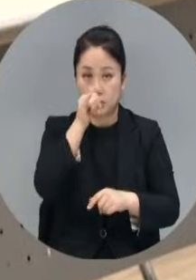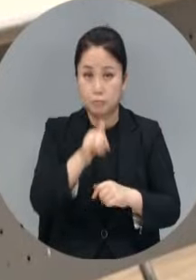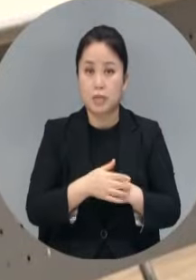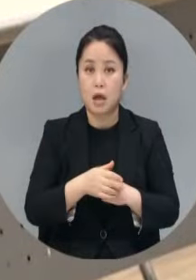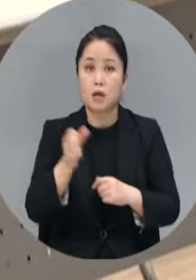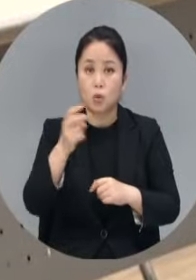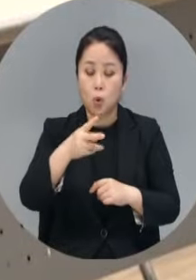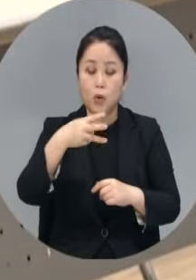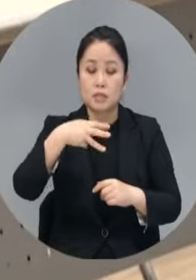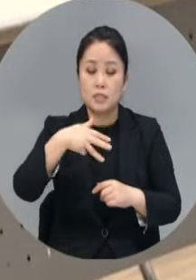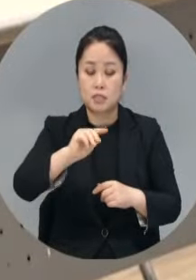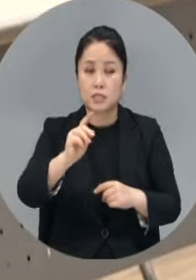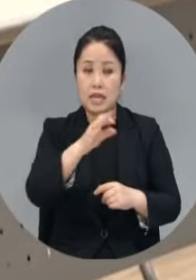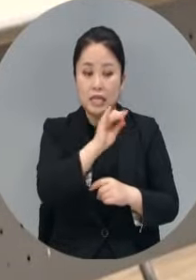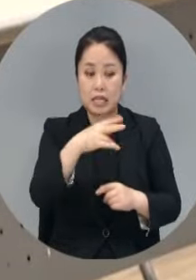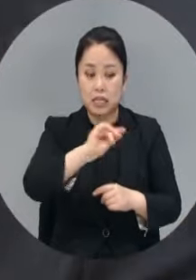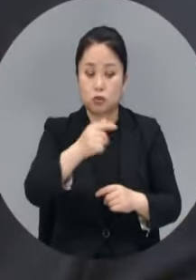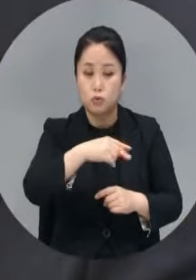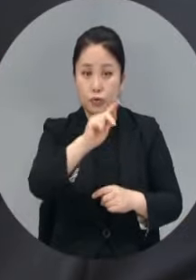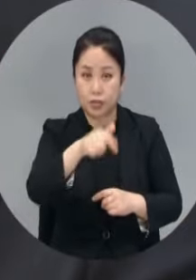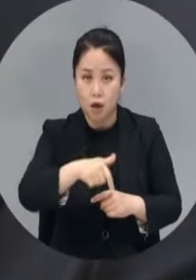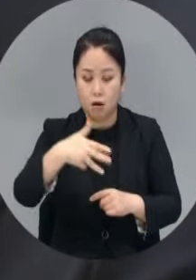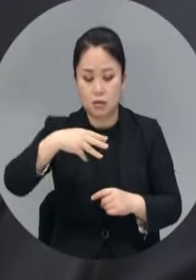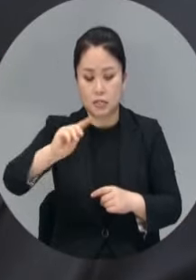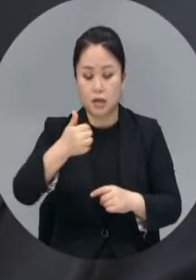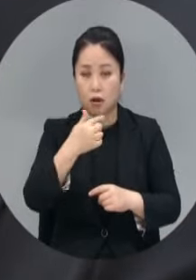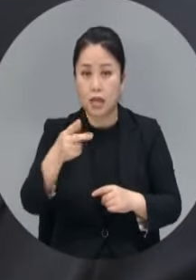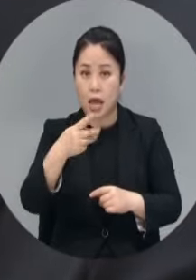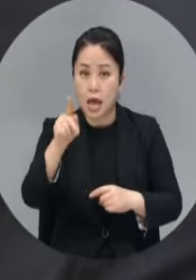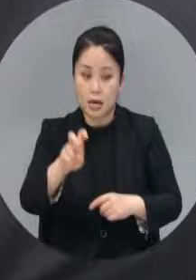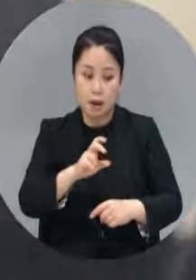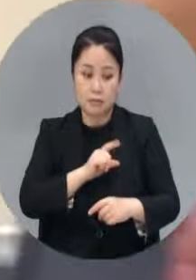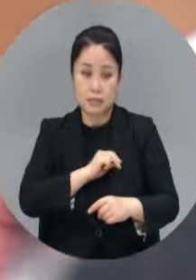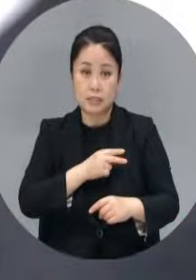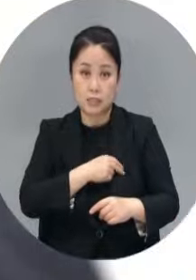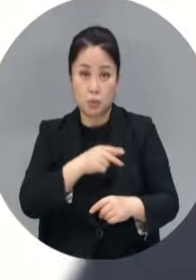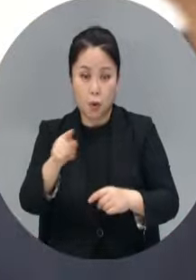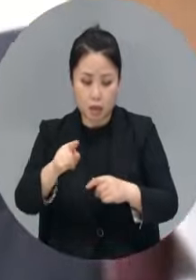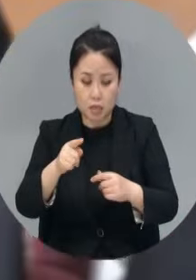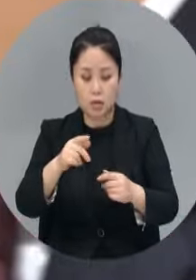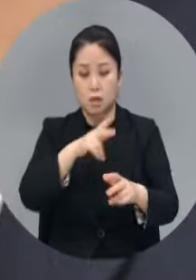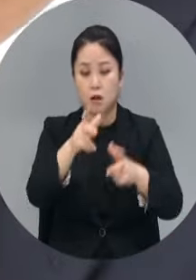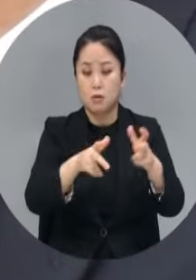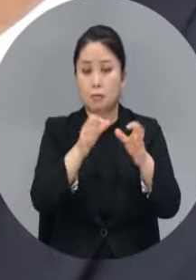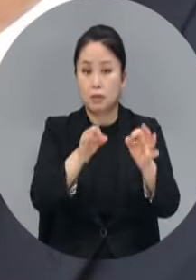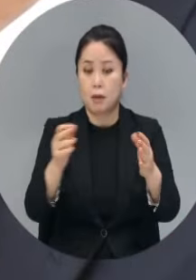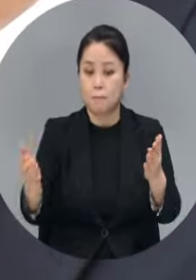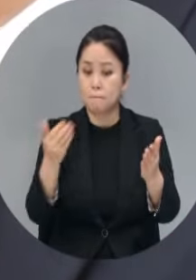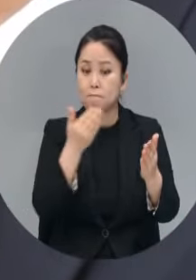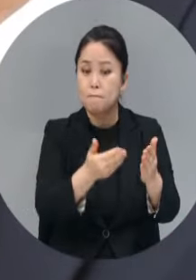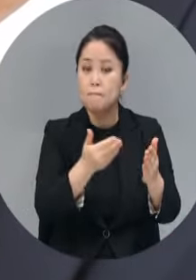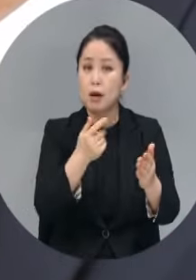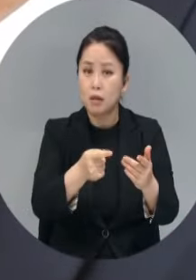천하람 의원이 산업은행 이전을 반대하고 있는 것 아니냐는 지적에 대해서는 취지에는 공감하나